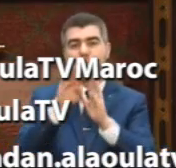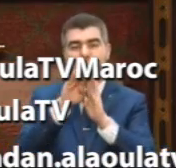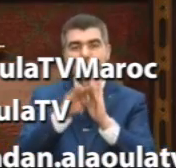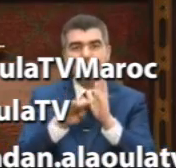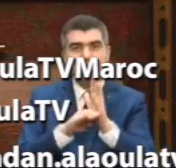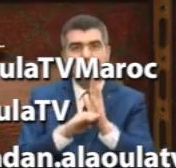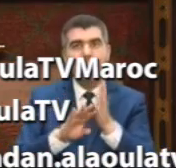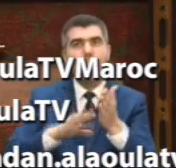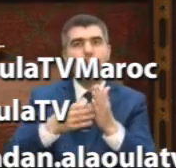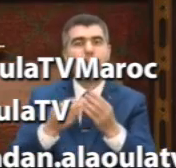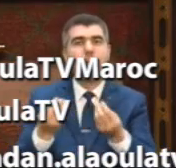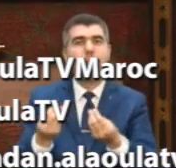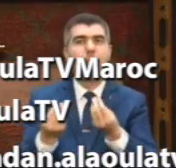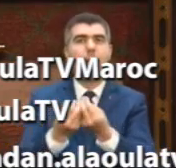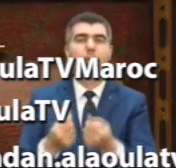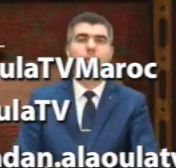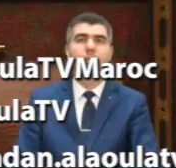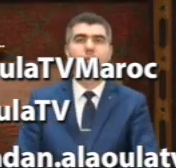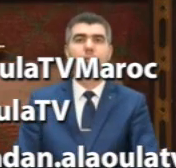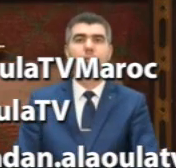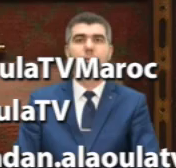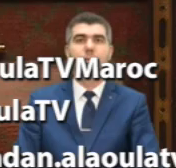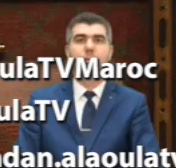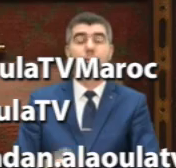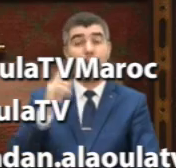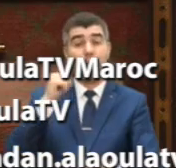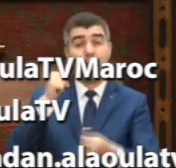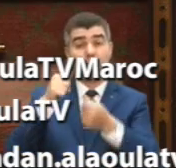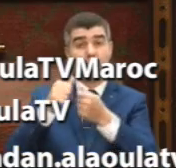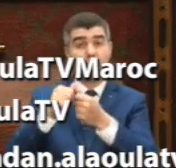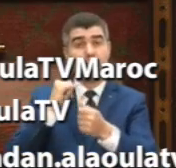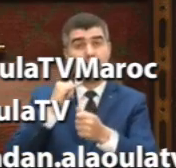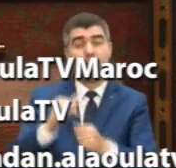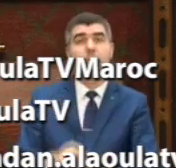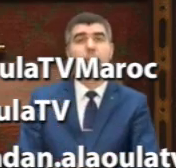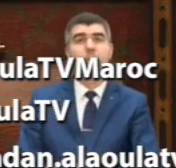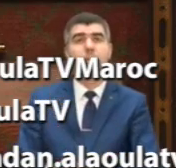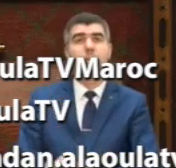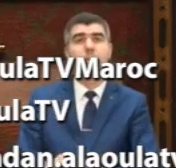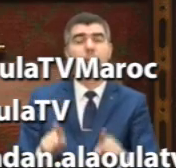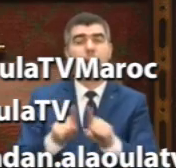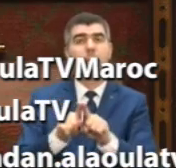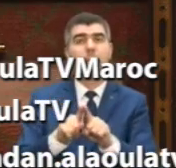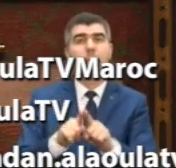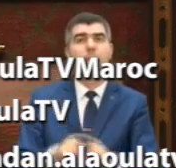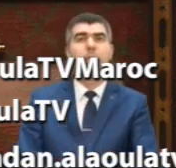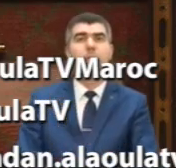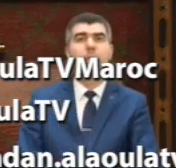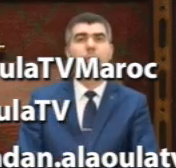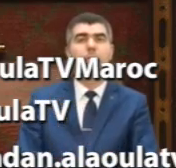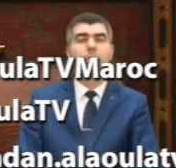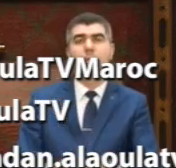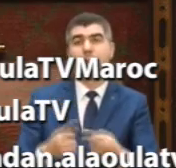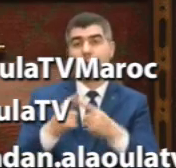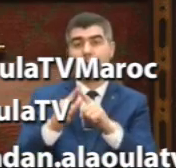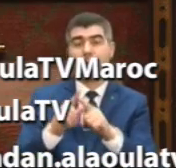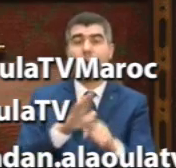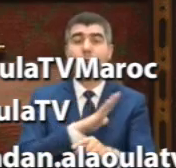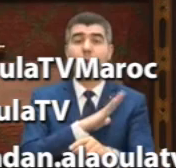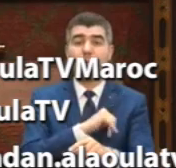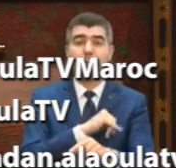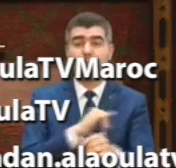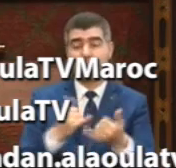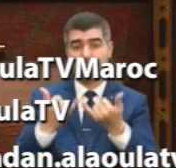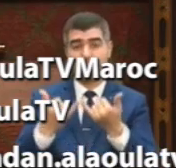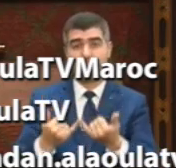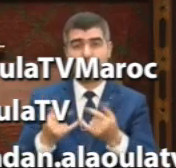المكونة لهذه الغاية. وللإشارة تذكر فيما يخص الانضمام للمنظمات، ففلسطين حاليا يعني